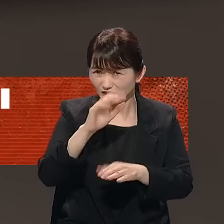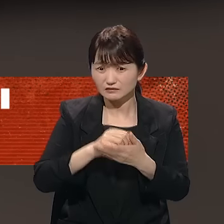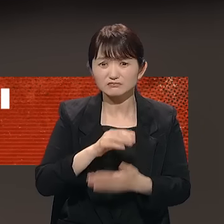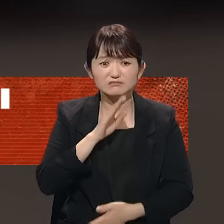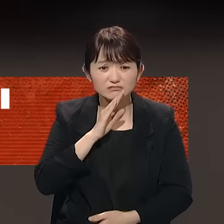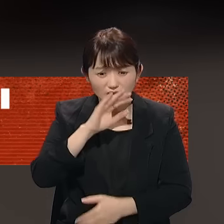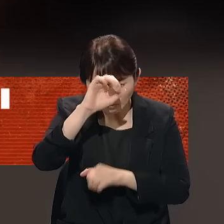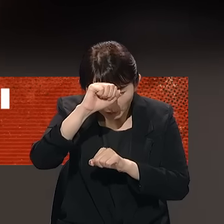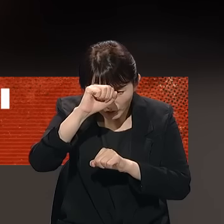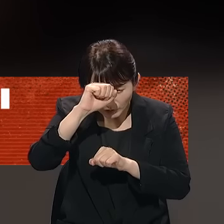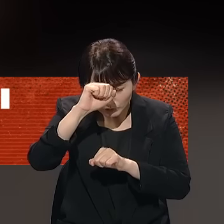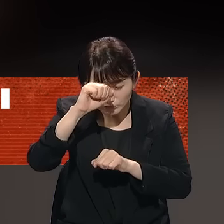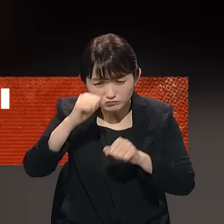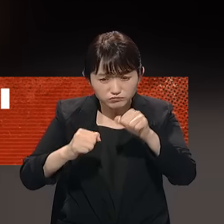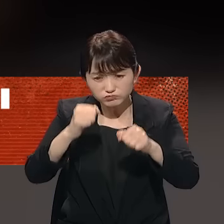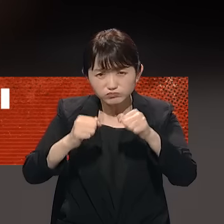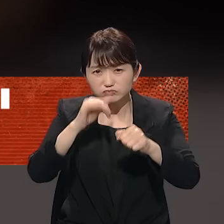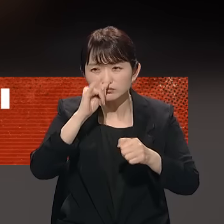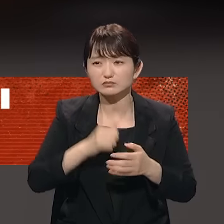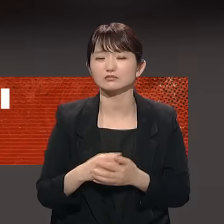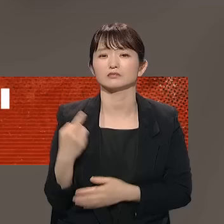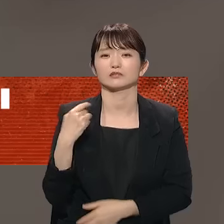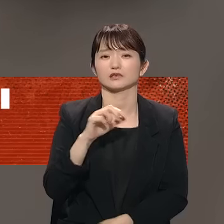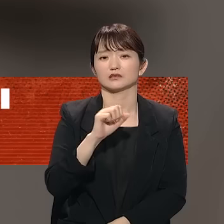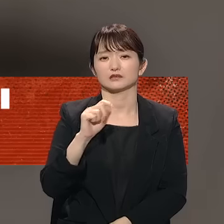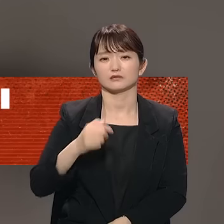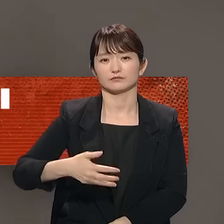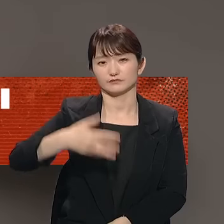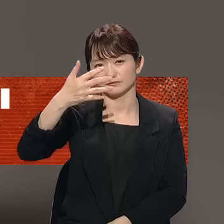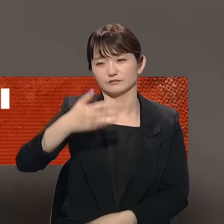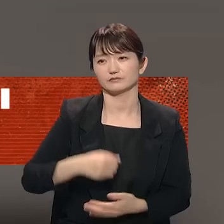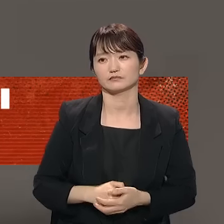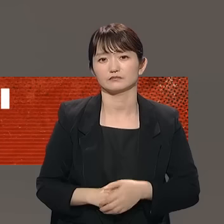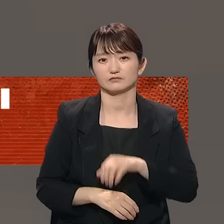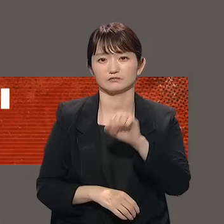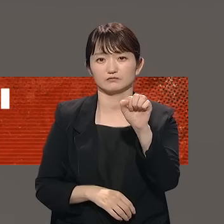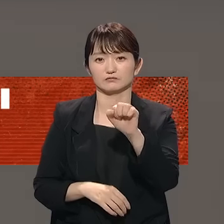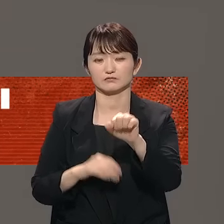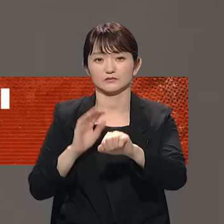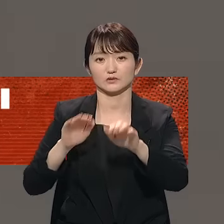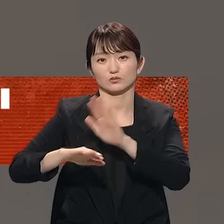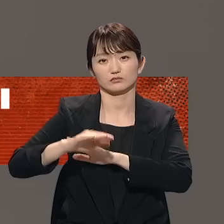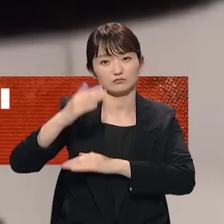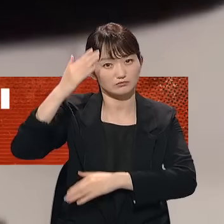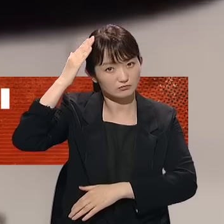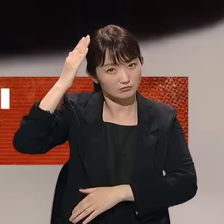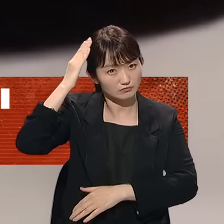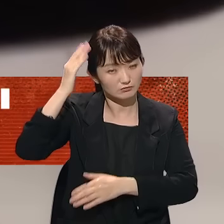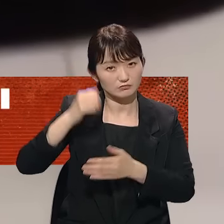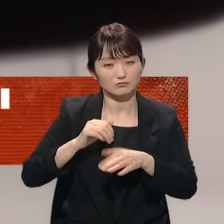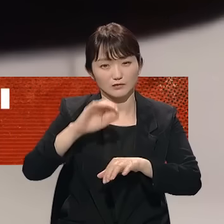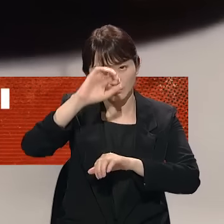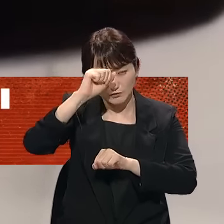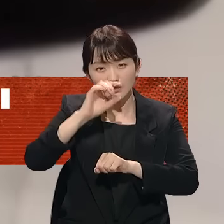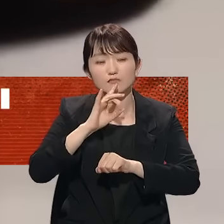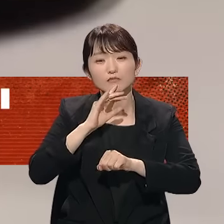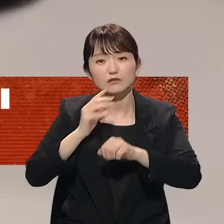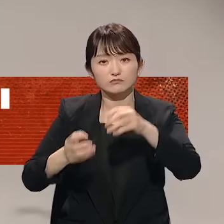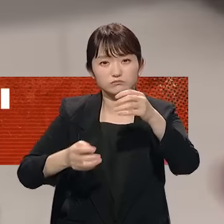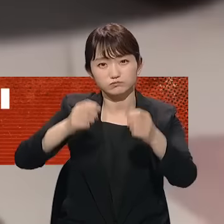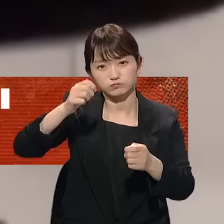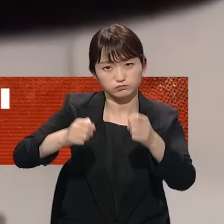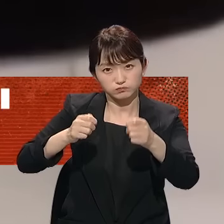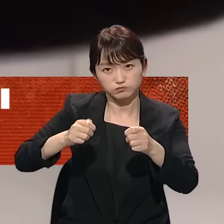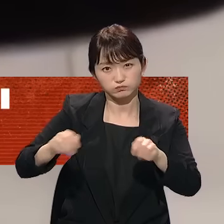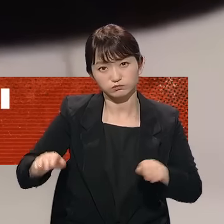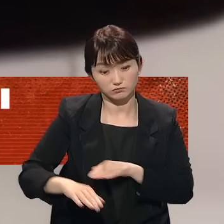있어요. 맞습니다. 어제 한 SNS에 올라온 영상인데요. 운전자가 오른손으로는 머리를 쓰면서 발로만 운전대를 조작하며